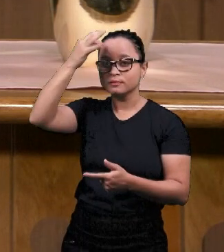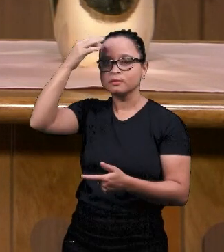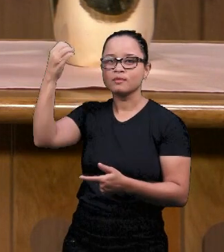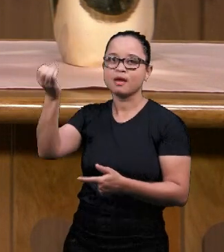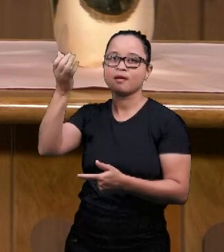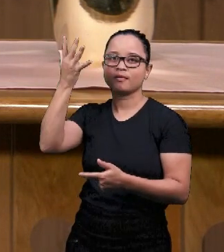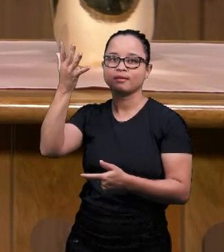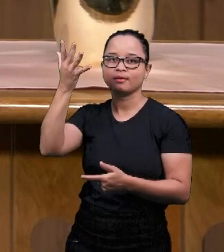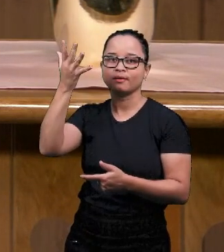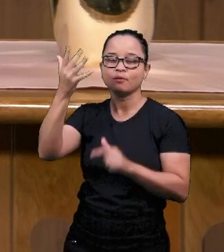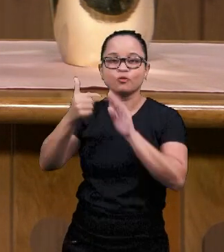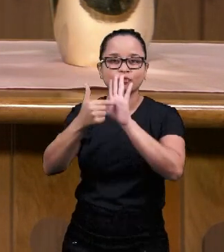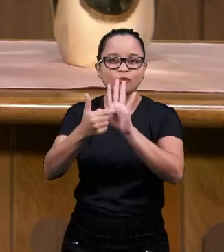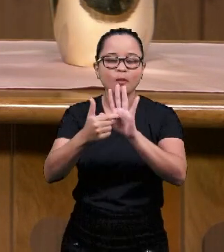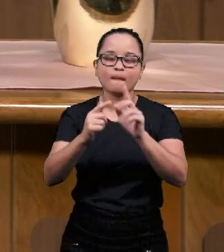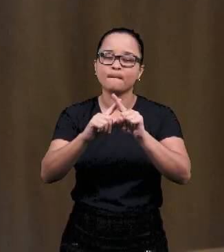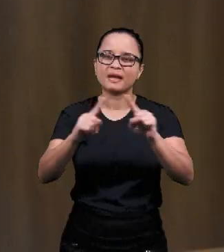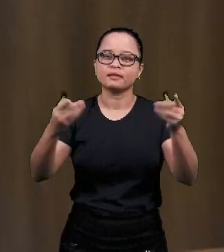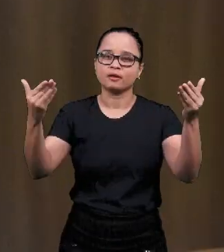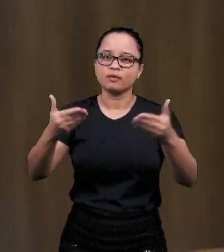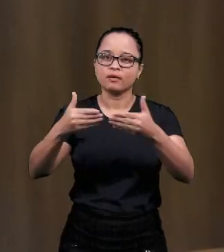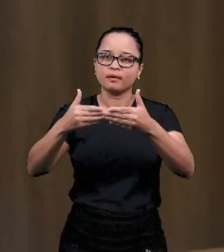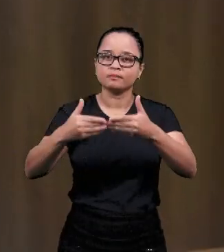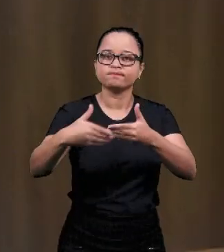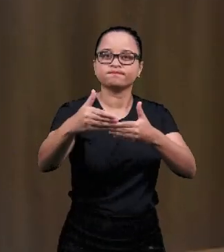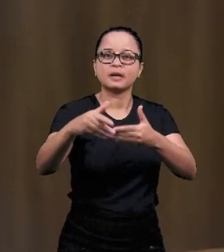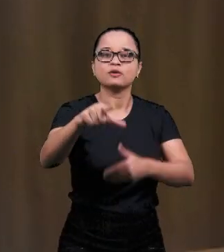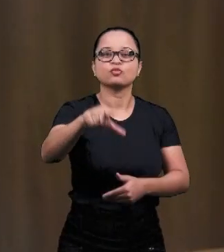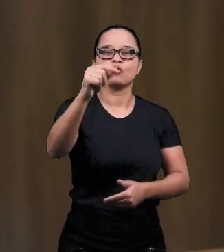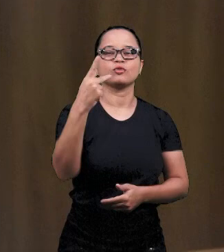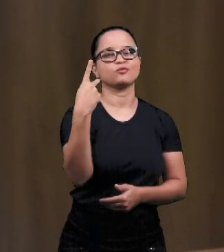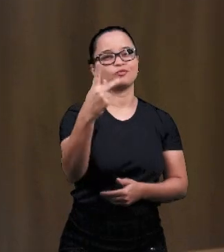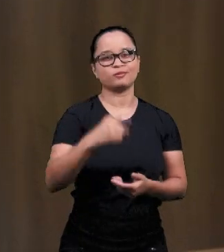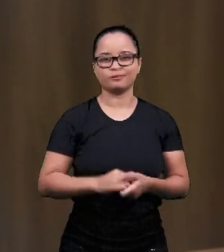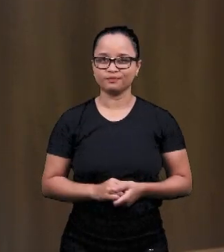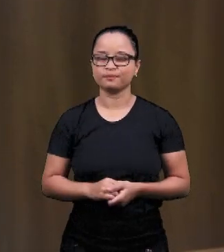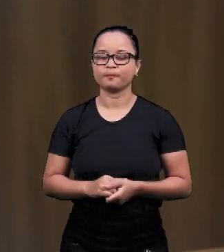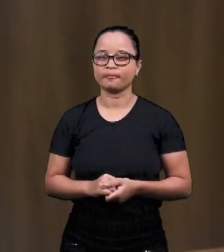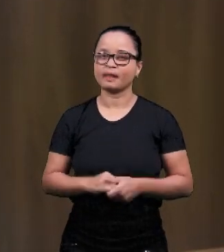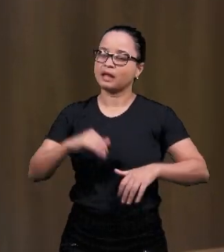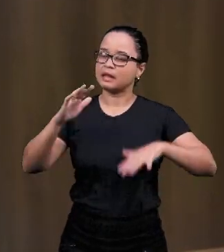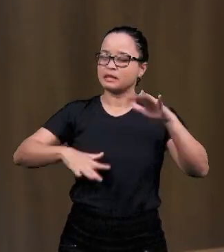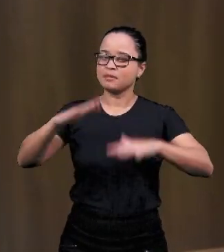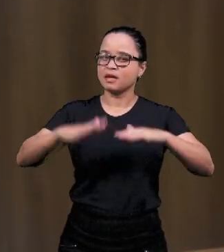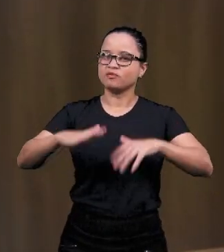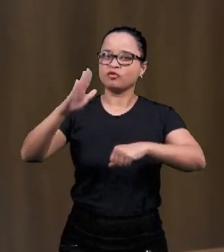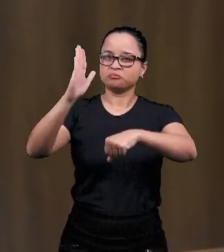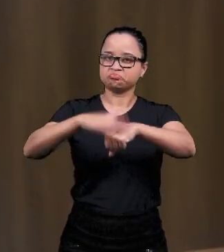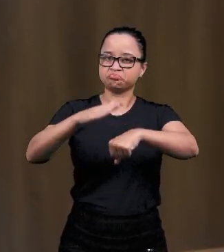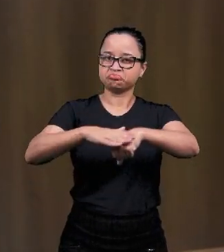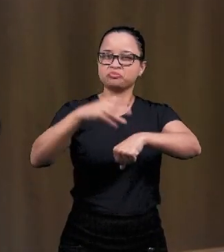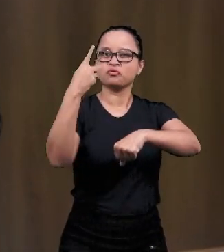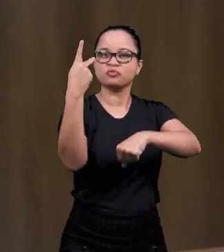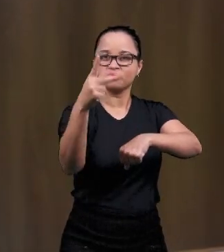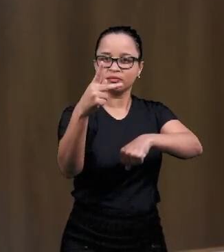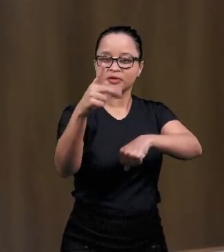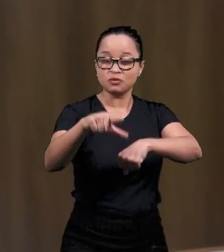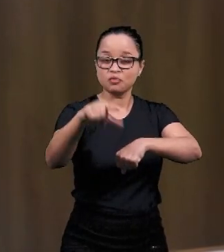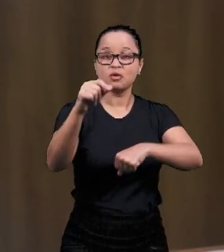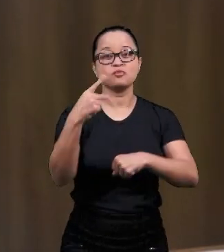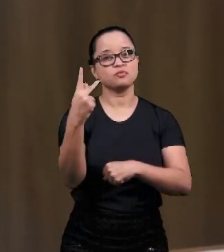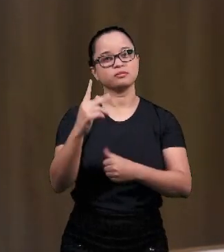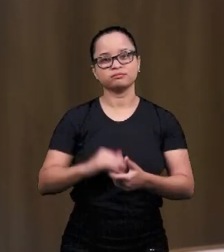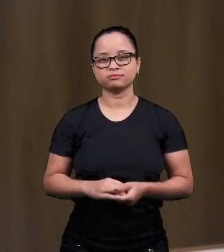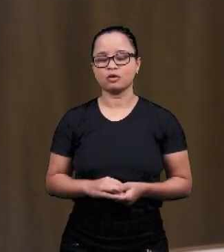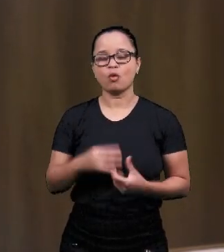Но что произойдет сейчас? Будет все зависеть от тебя, решение твое. Каким образом